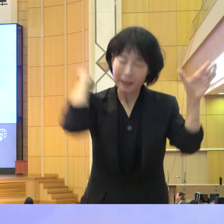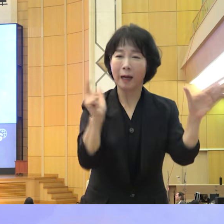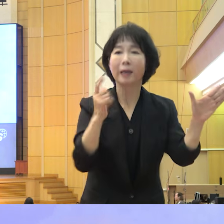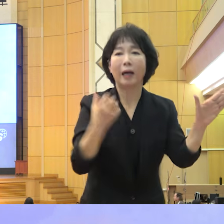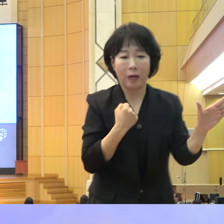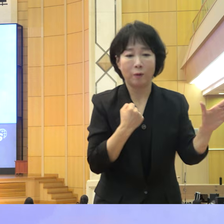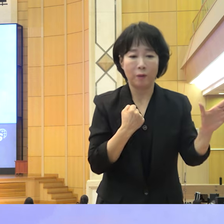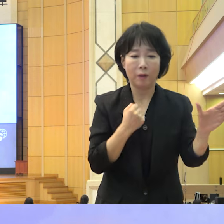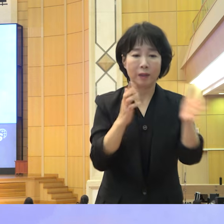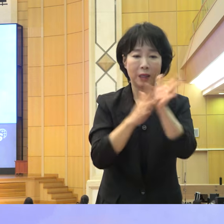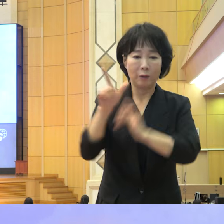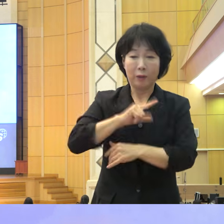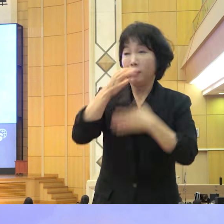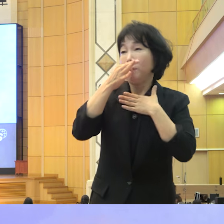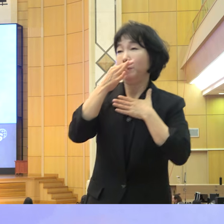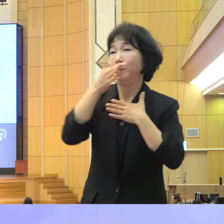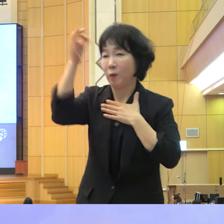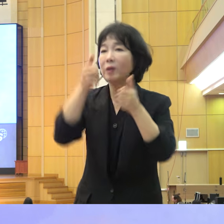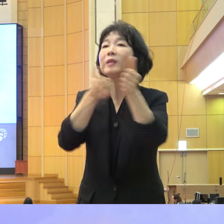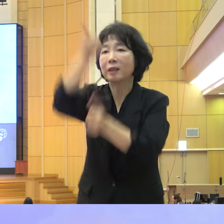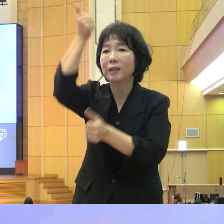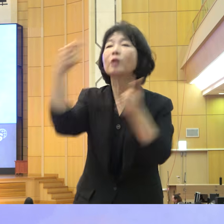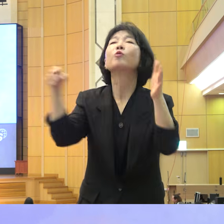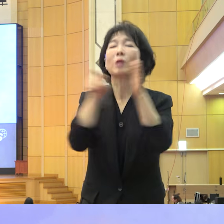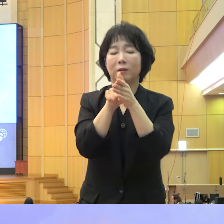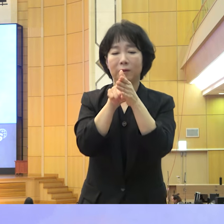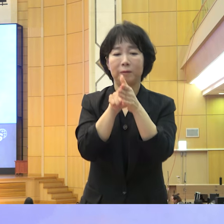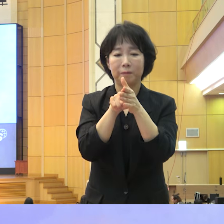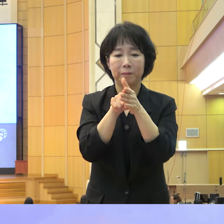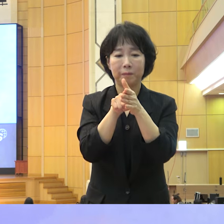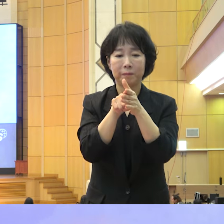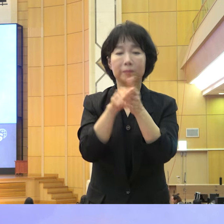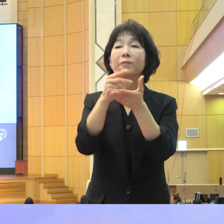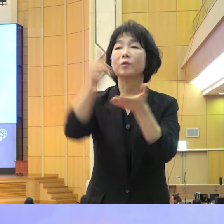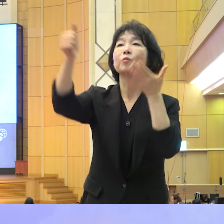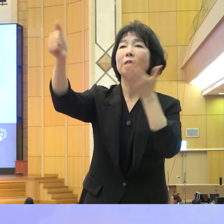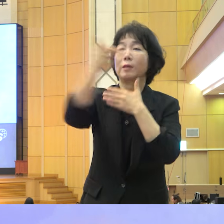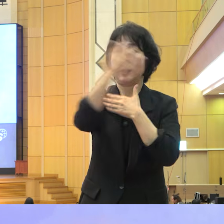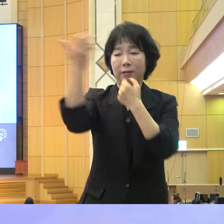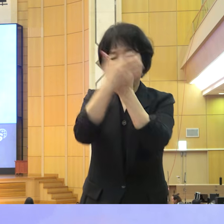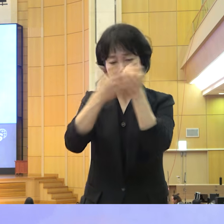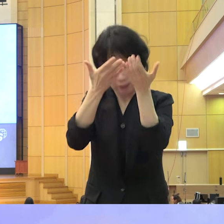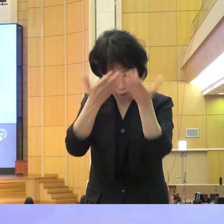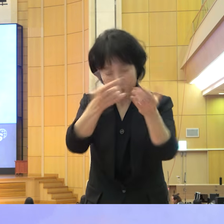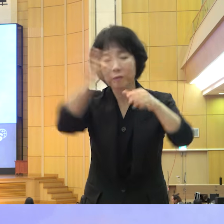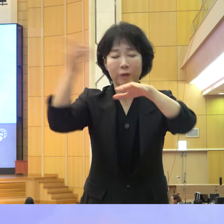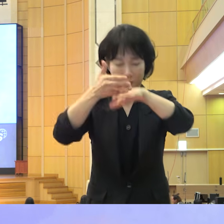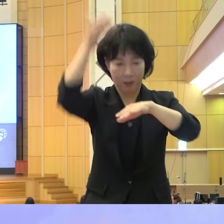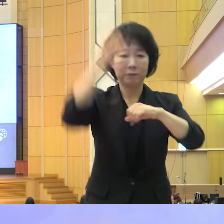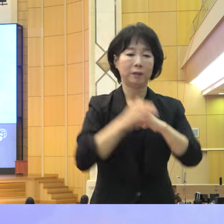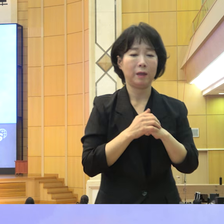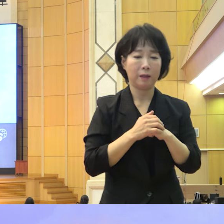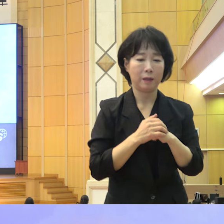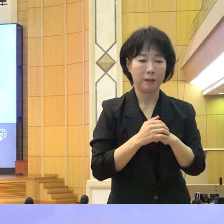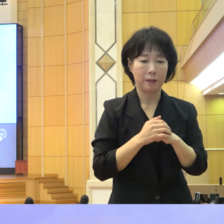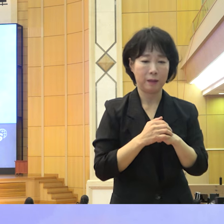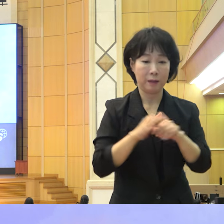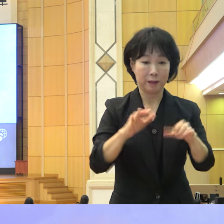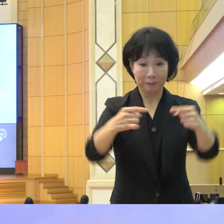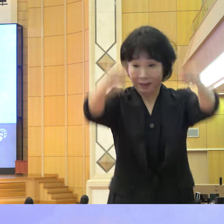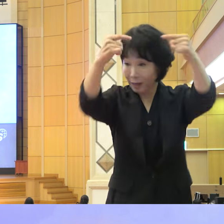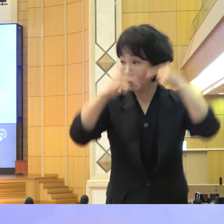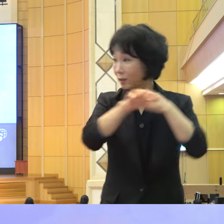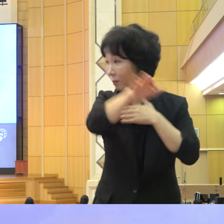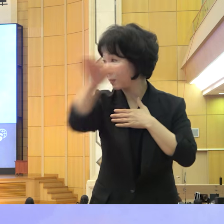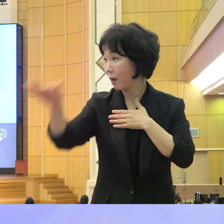믿음으로써 주의 이름을 부르며 승리하는 그런 우리가 되기 위하여 주께서 큰 은혜 베풀으심을 감사합니다. 이 자리에